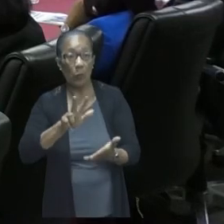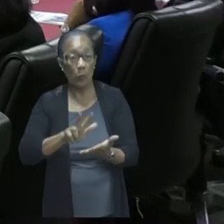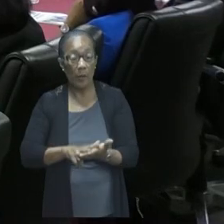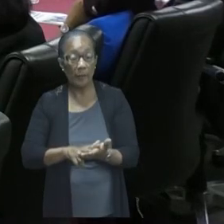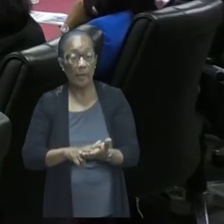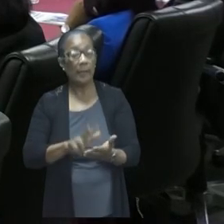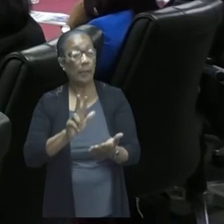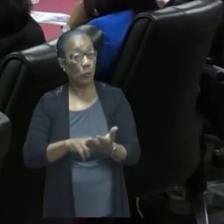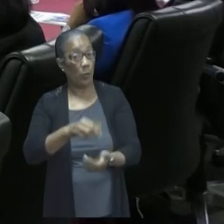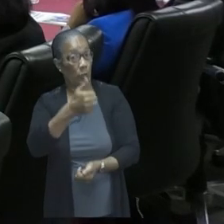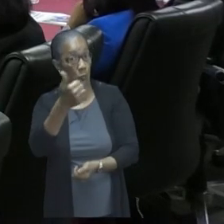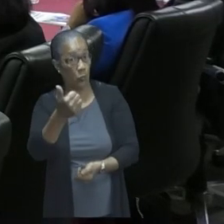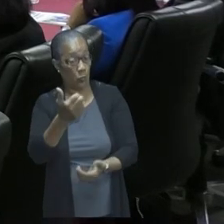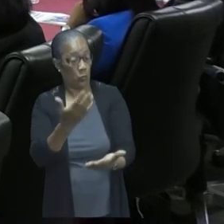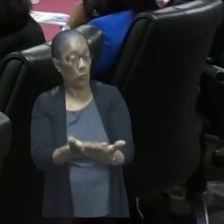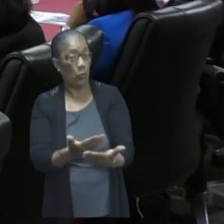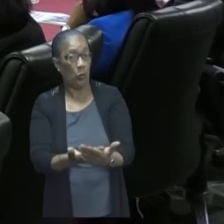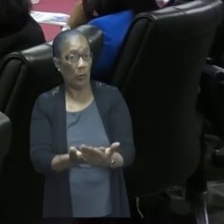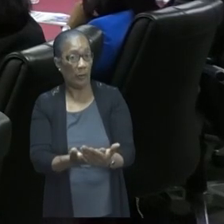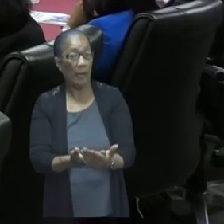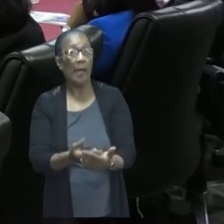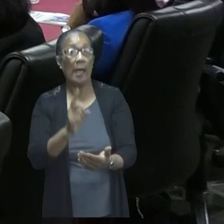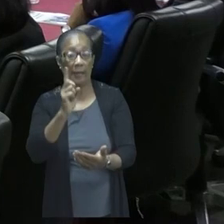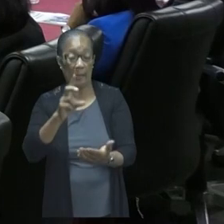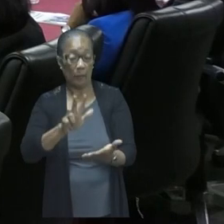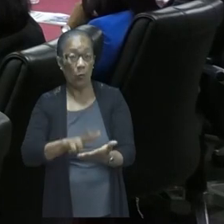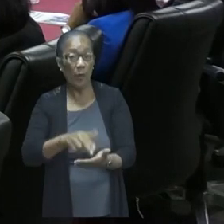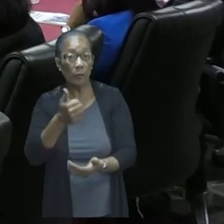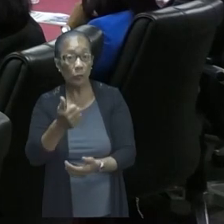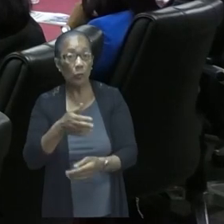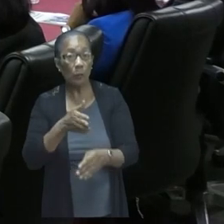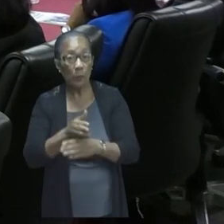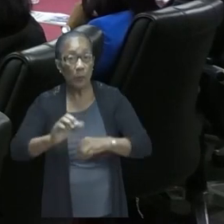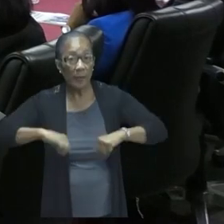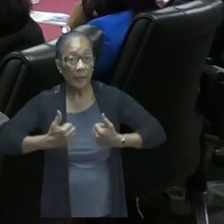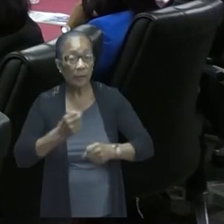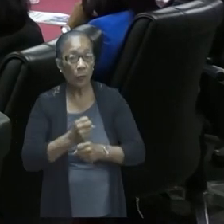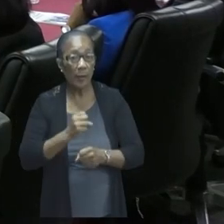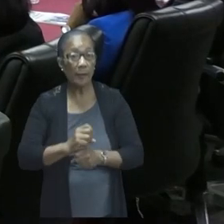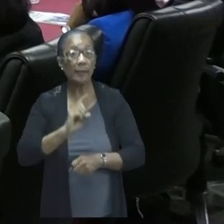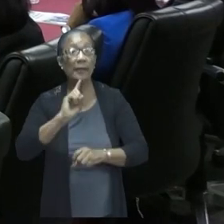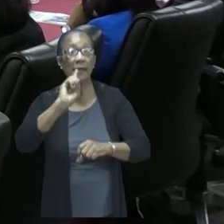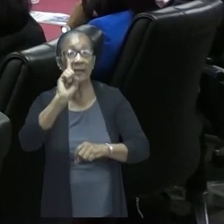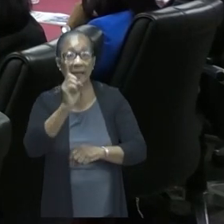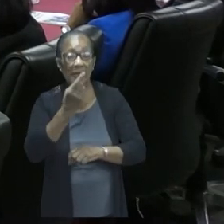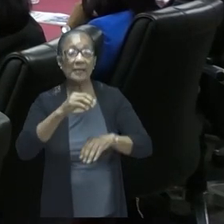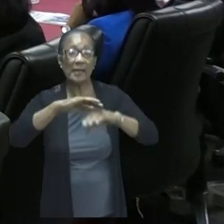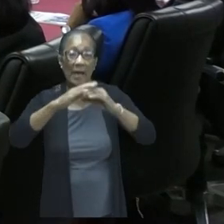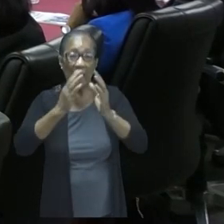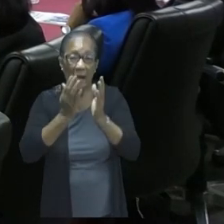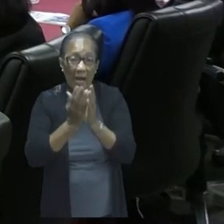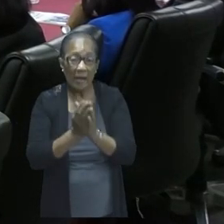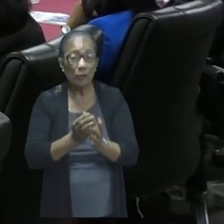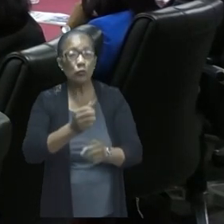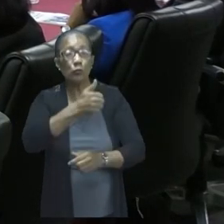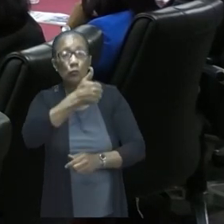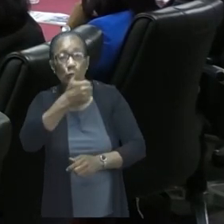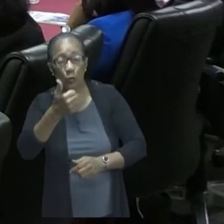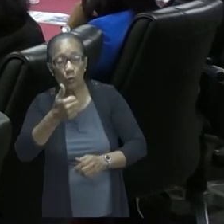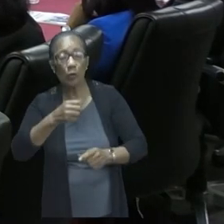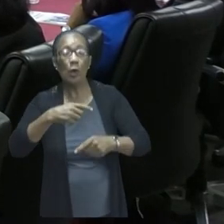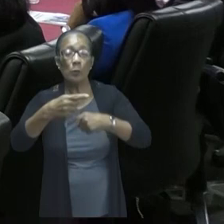dat hij werd goedgekeurd is en die werd automatisch begint te werken nu al een mechanisme moeten in please help procedures moeten en please zijn alle digitale